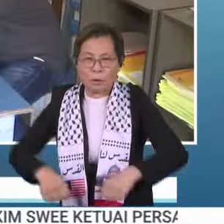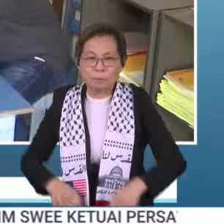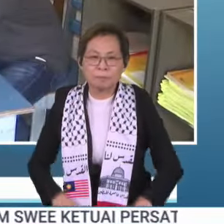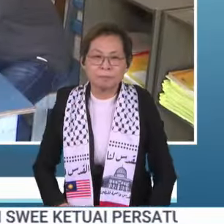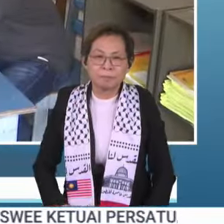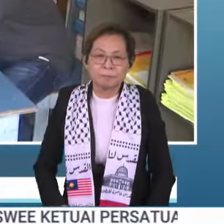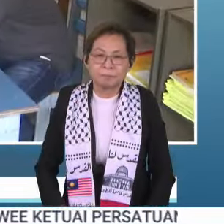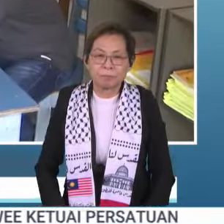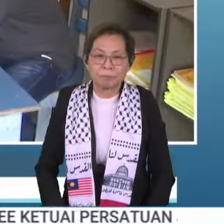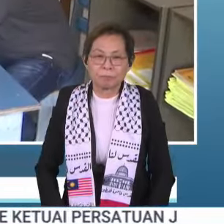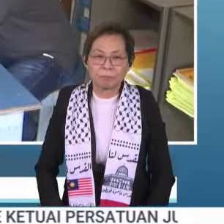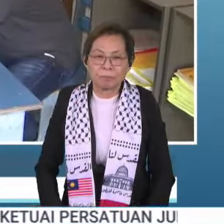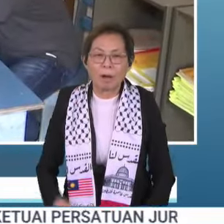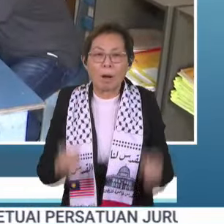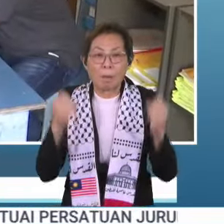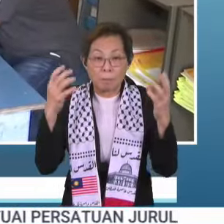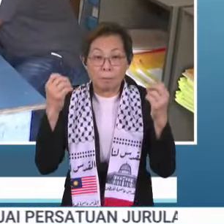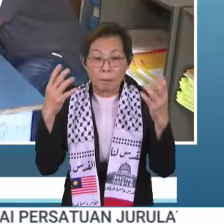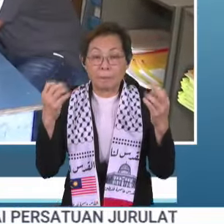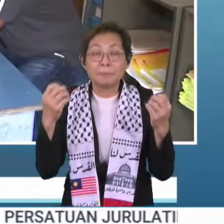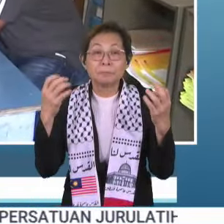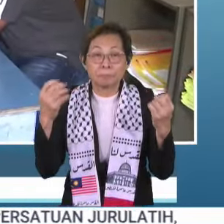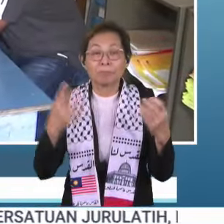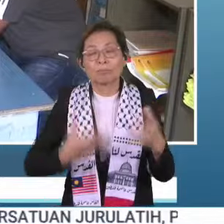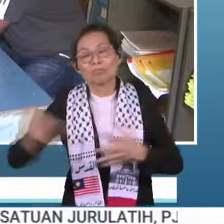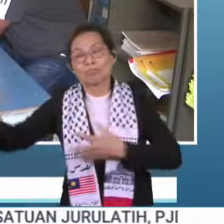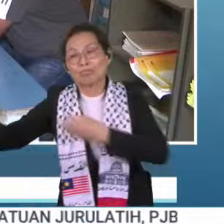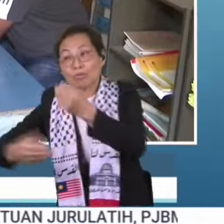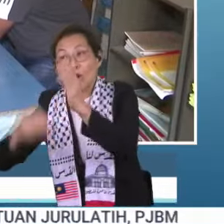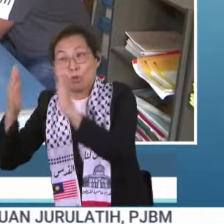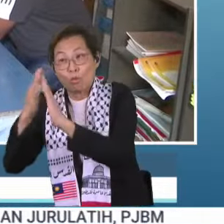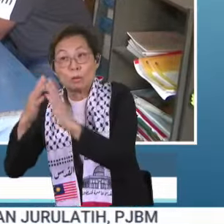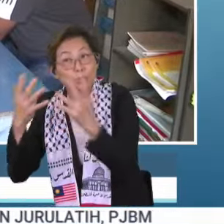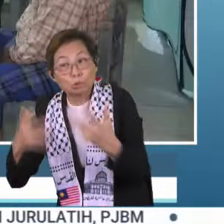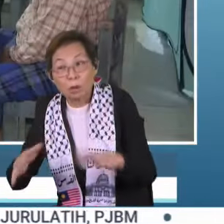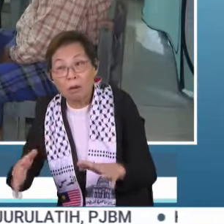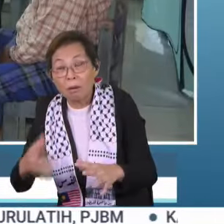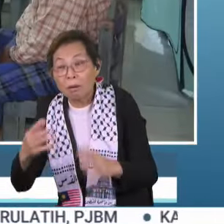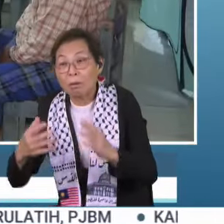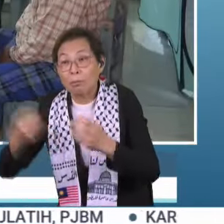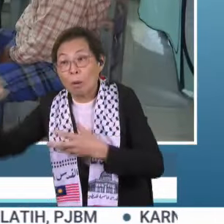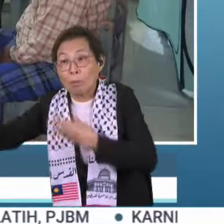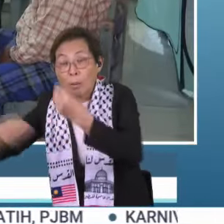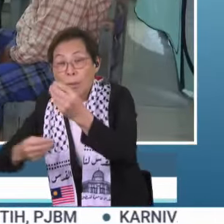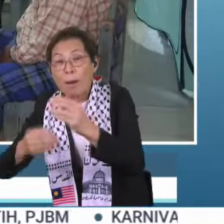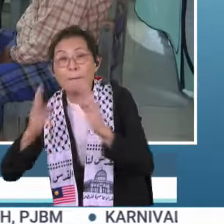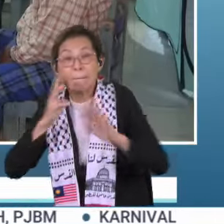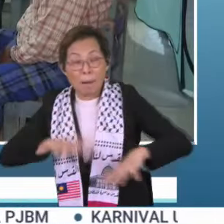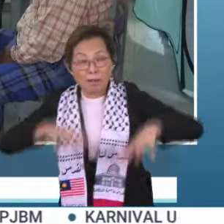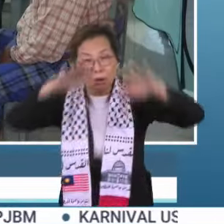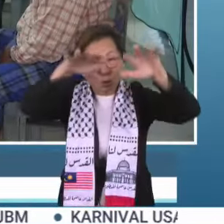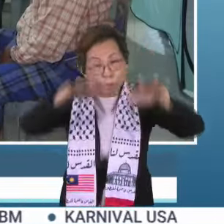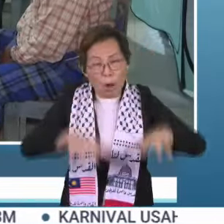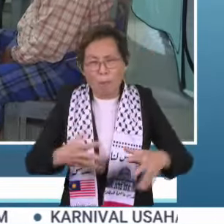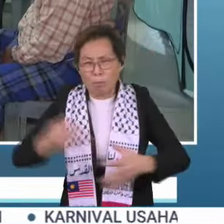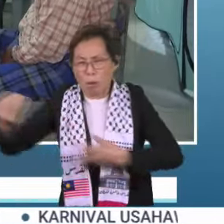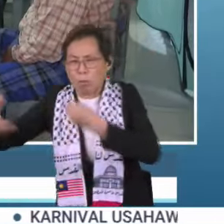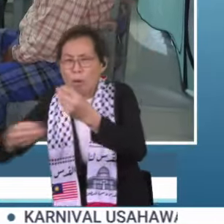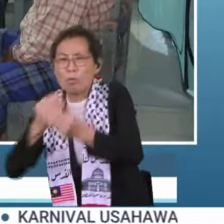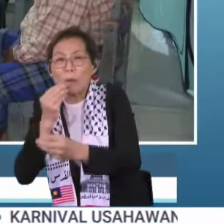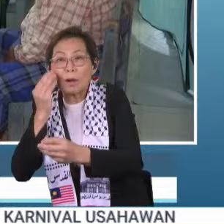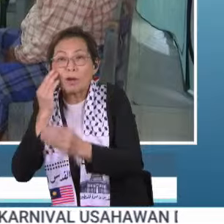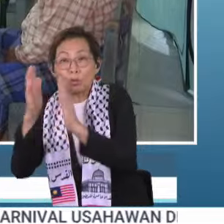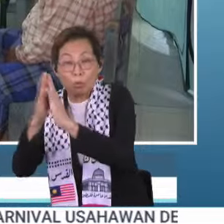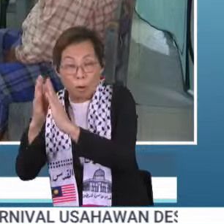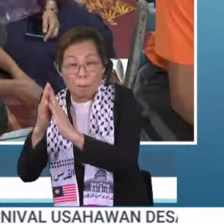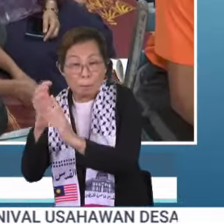okey dan kebanyakannya ramai yang telah pulang ke rumah masing-masing dalam banjir ni dah sudah surut dan ramai yang pulang